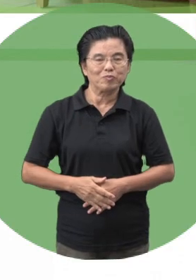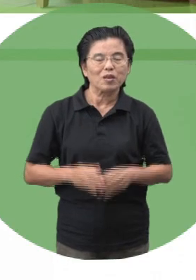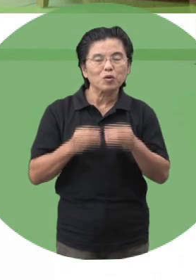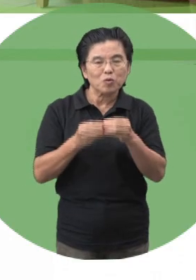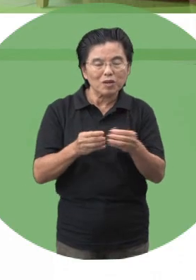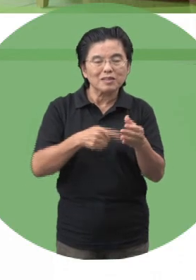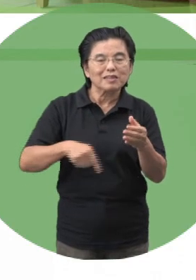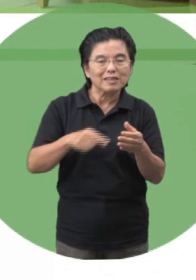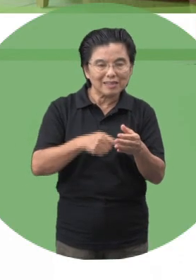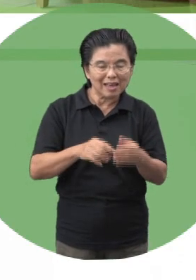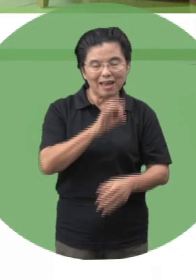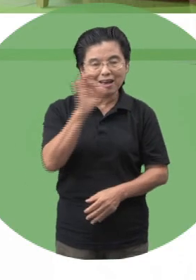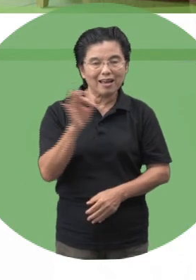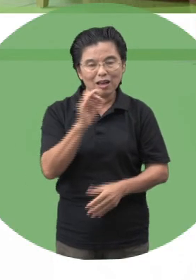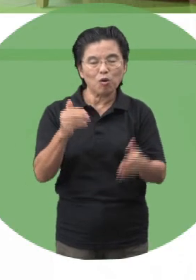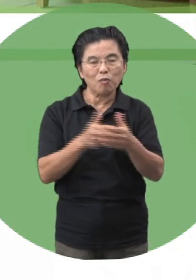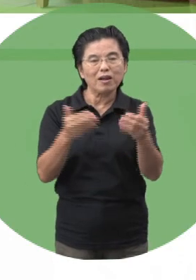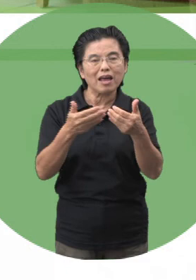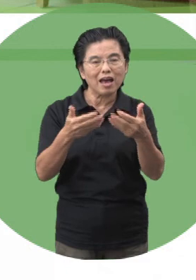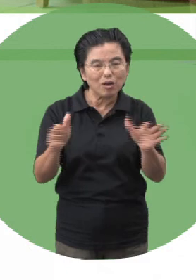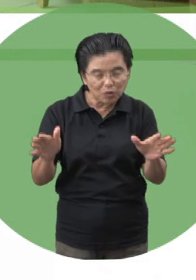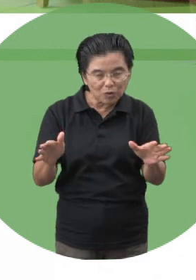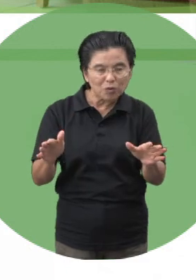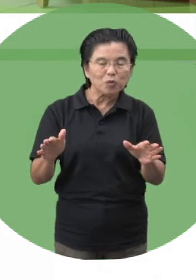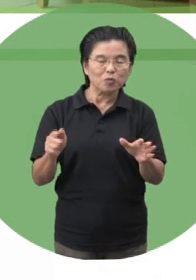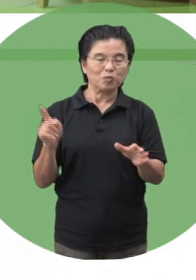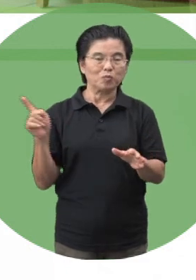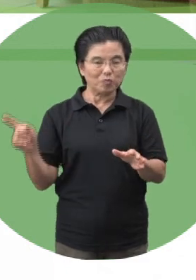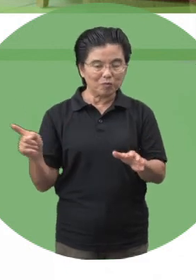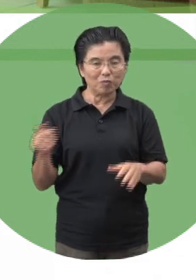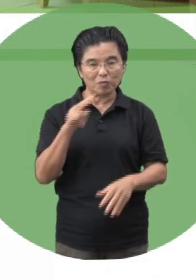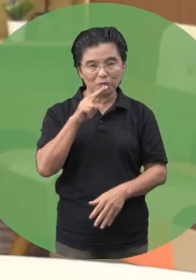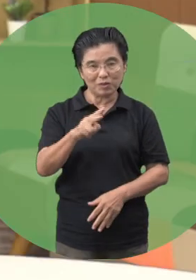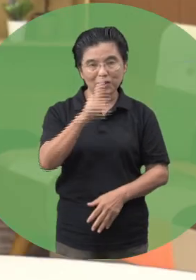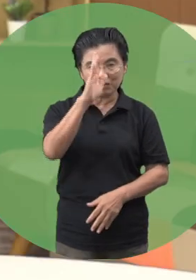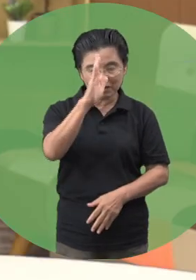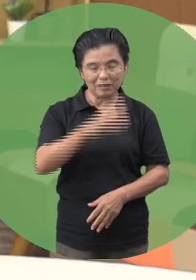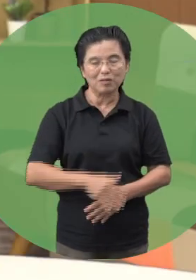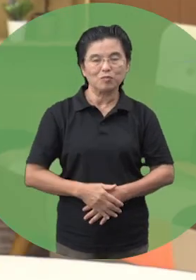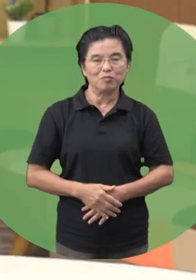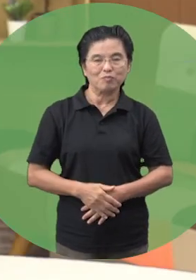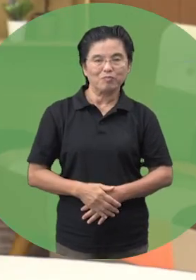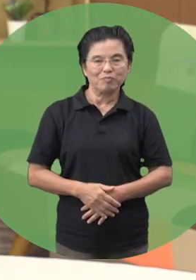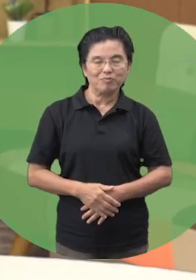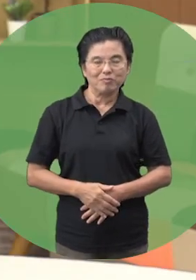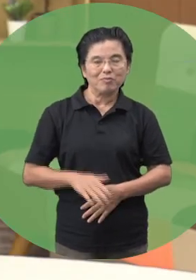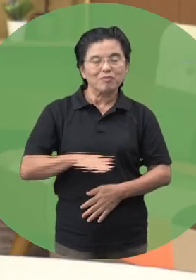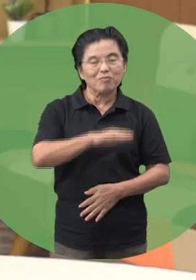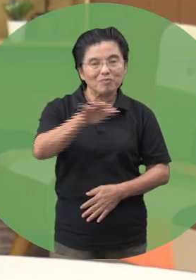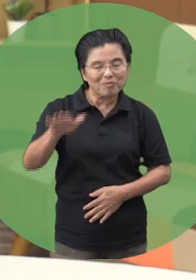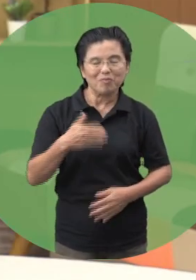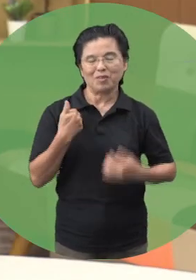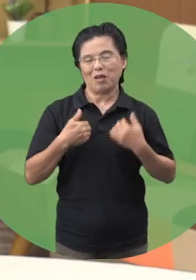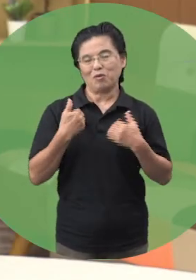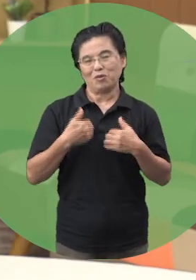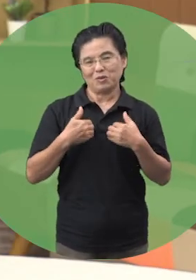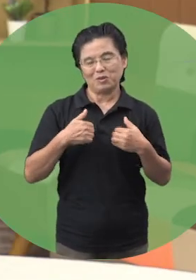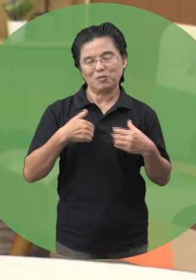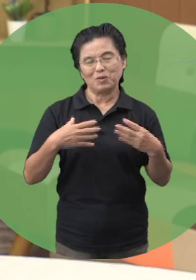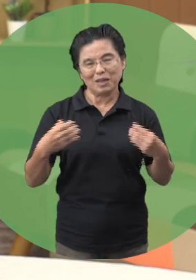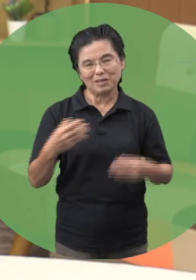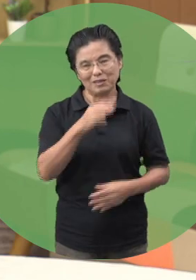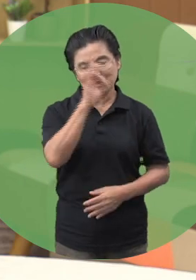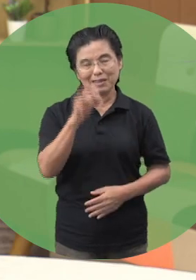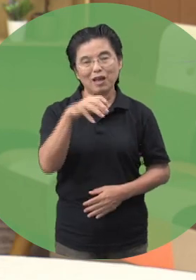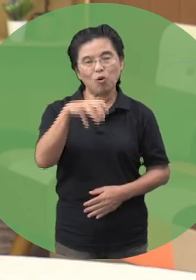しくは観光バリアフリーポータルサイトをご覧ください。さあ、誰もが楽しめる優しい観光